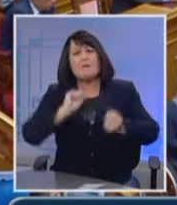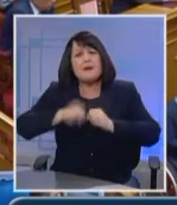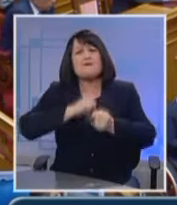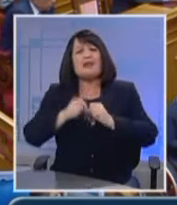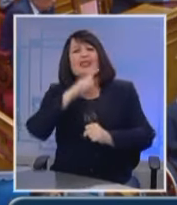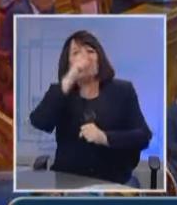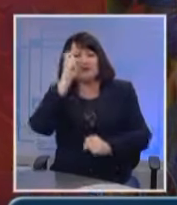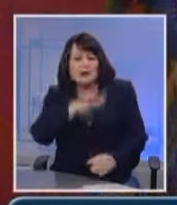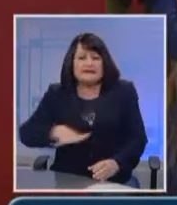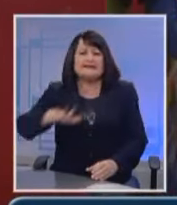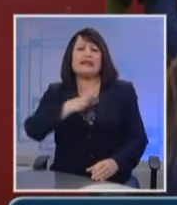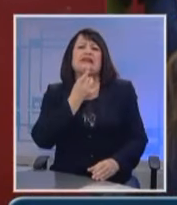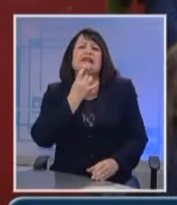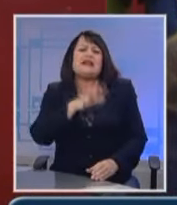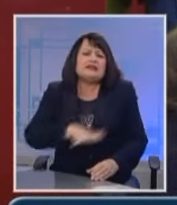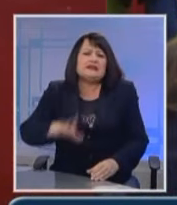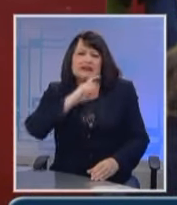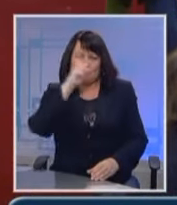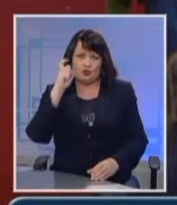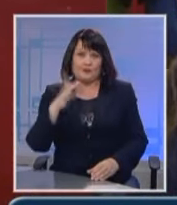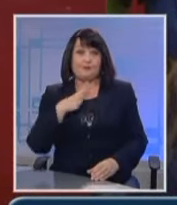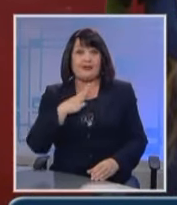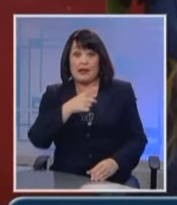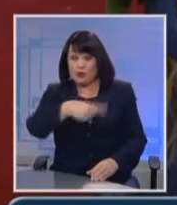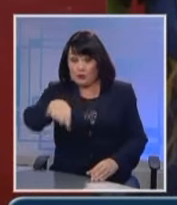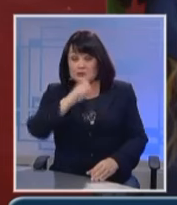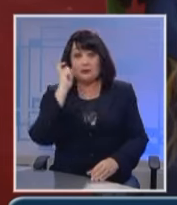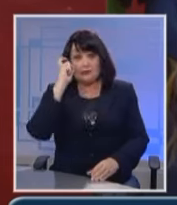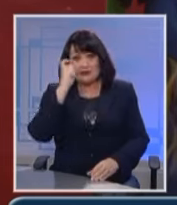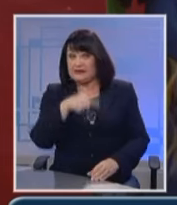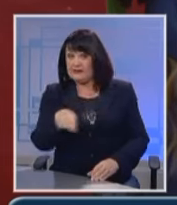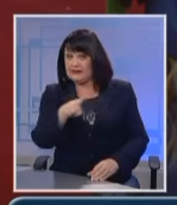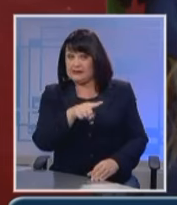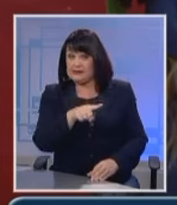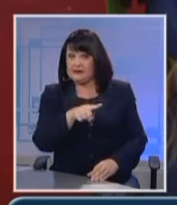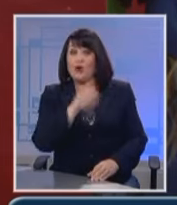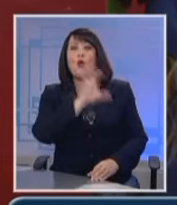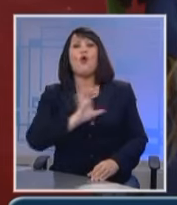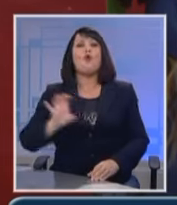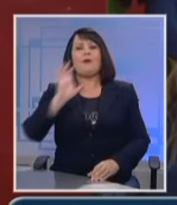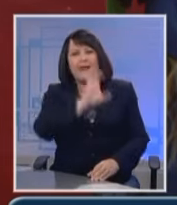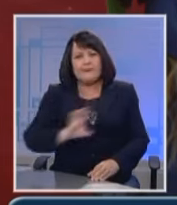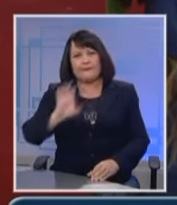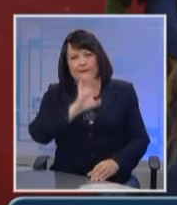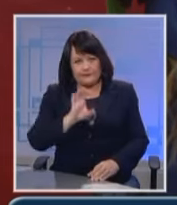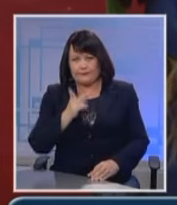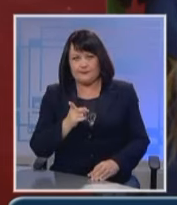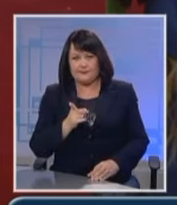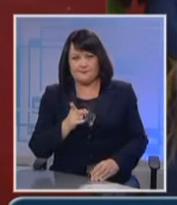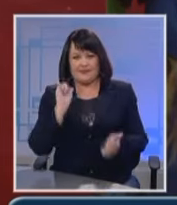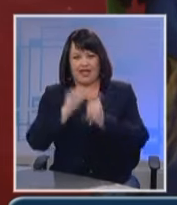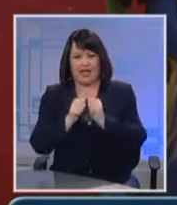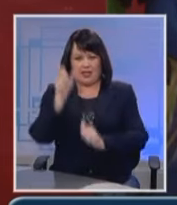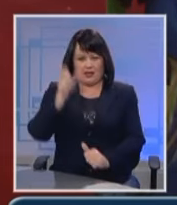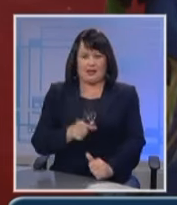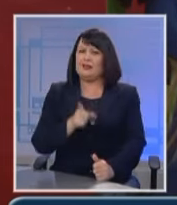και αντίξιες συνθήκες. Θα ήθελα να λάβετε υπόψη σας ότι στις υπόλοιπες χώρες της Ευρώπης το να είναι κάποιος